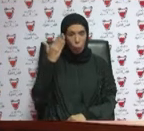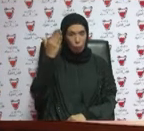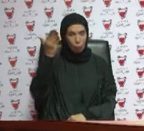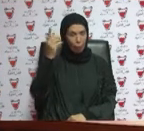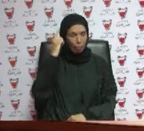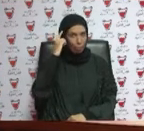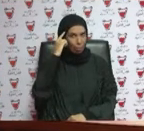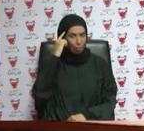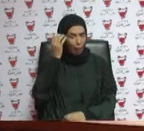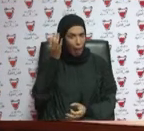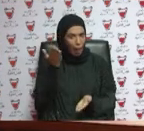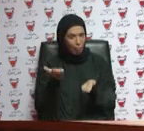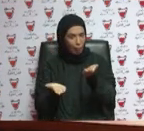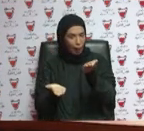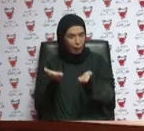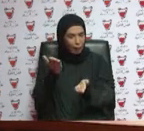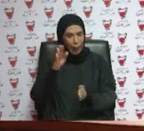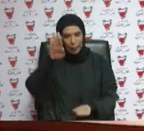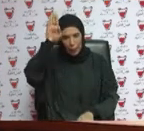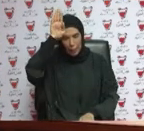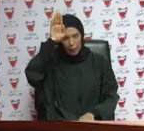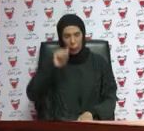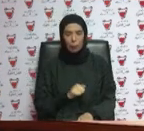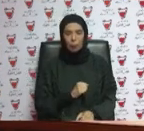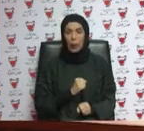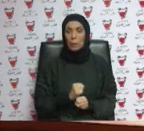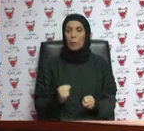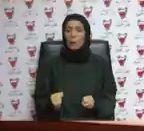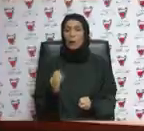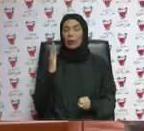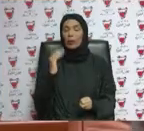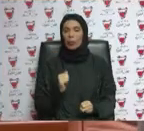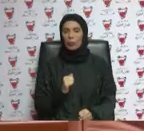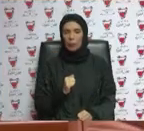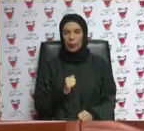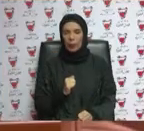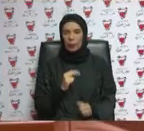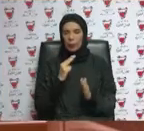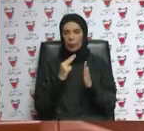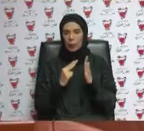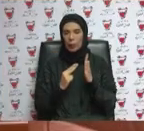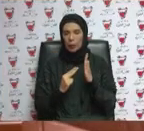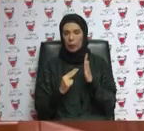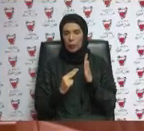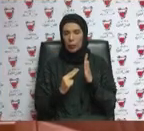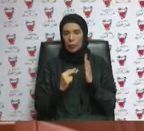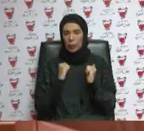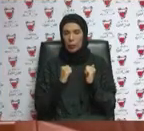يحفظه. مشروع اللي عندي اليوم معروض يتطرق إلى مرسوم